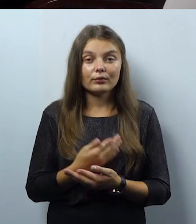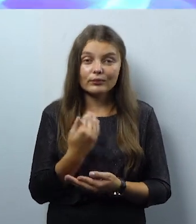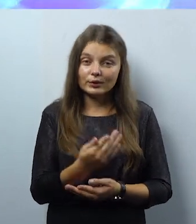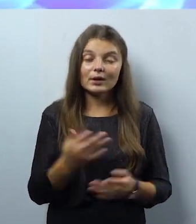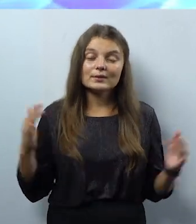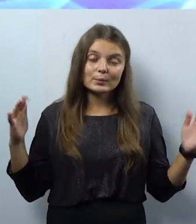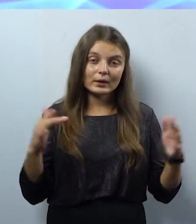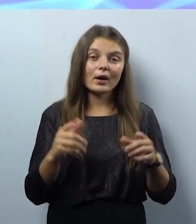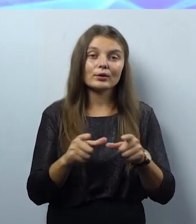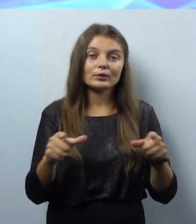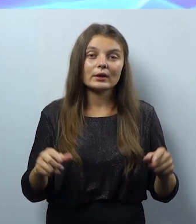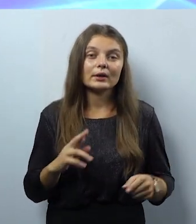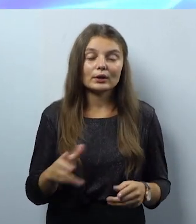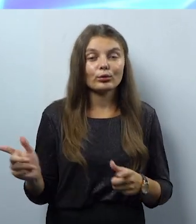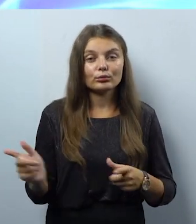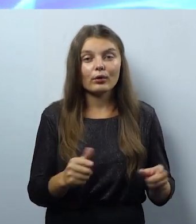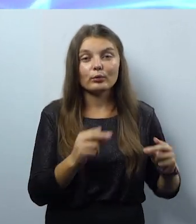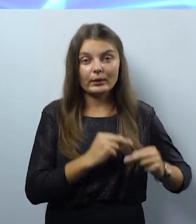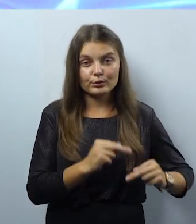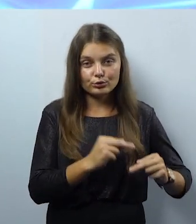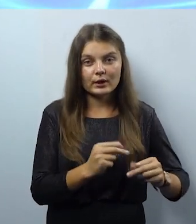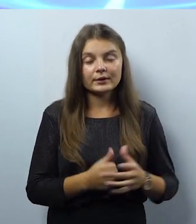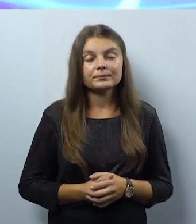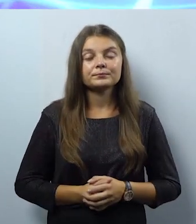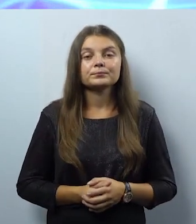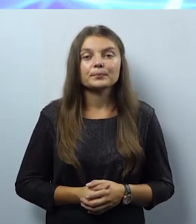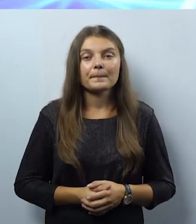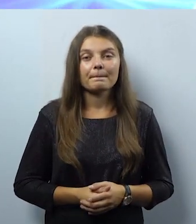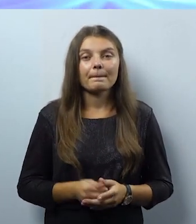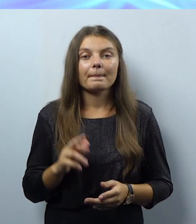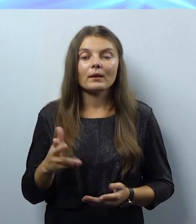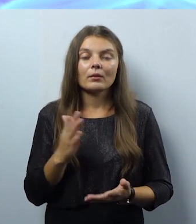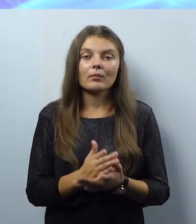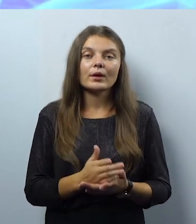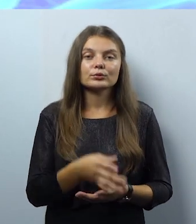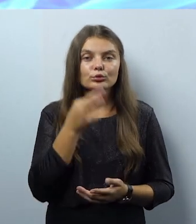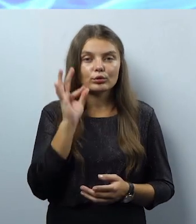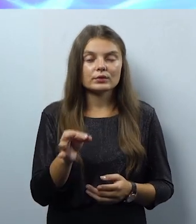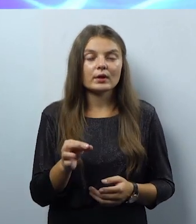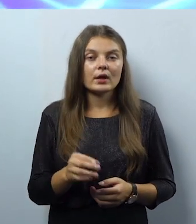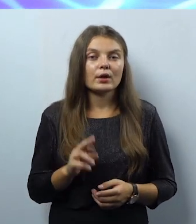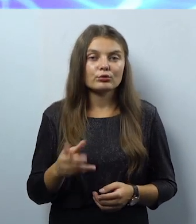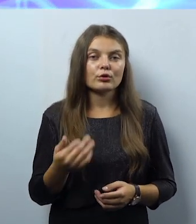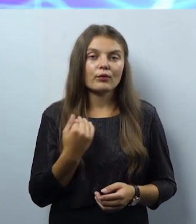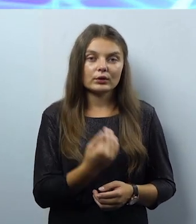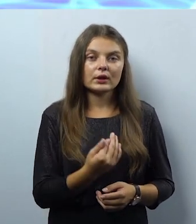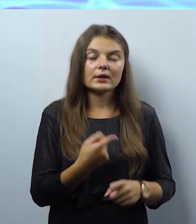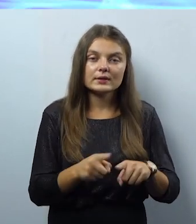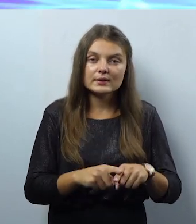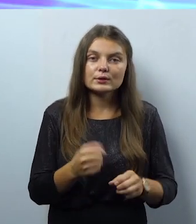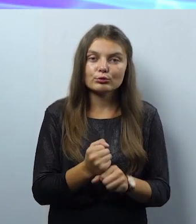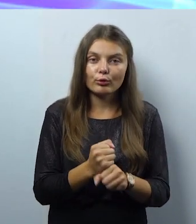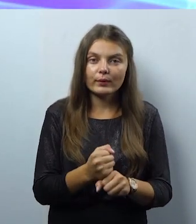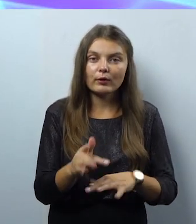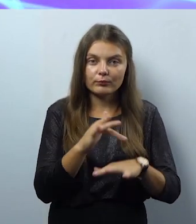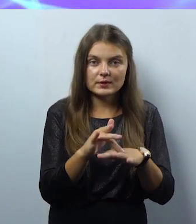відбудовувати це, що вона зробила в місті, вона зараз це саме має зробити на селі. Звичайно, я буду